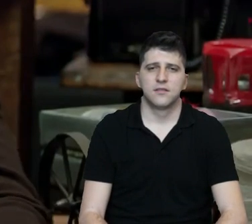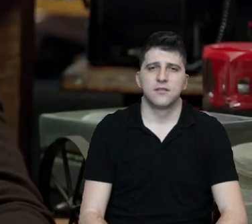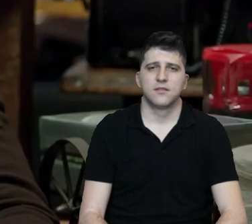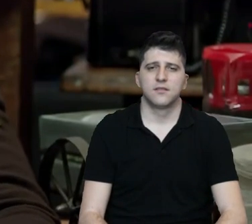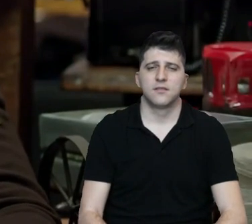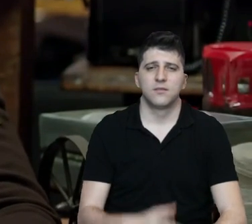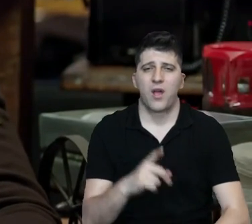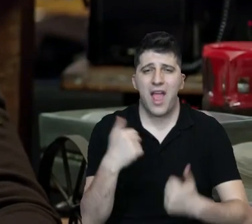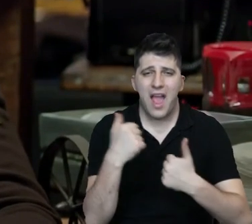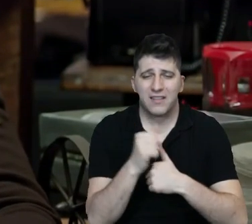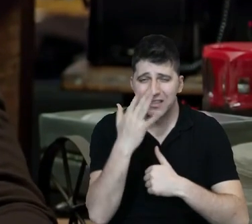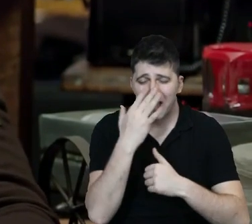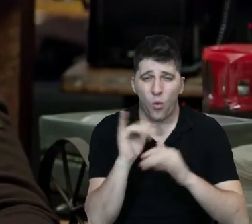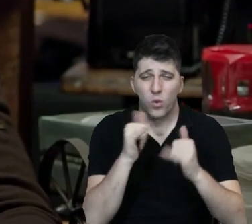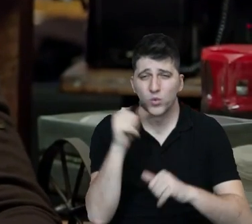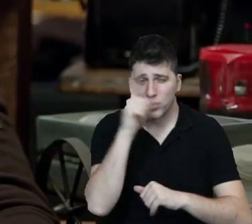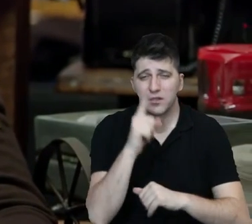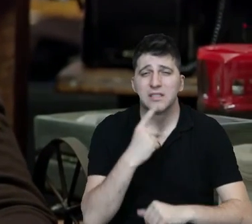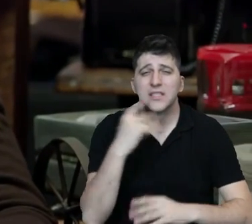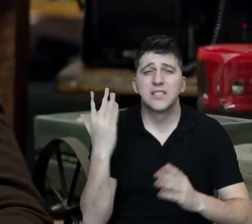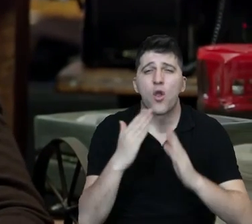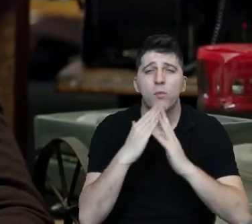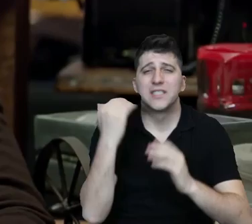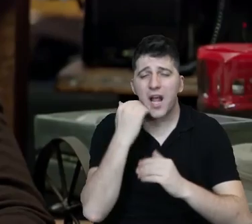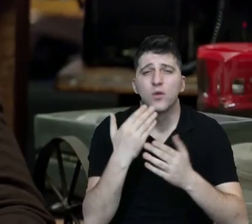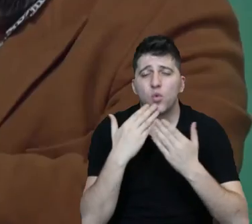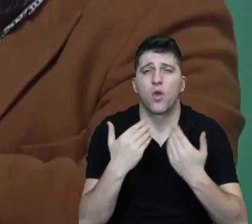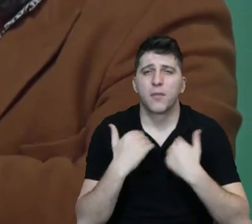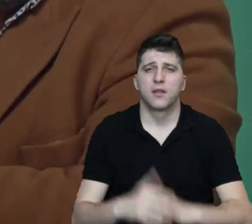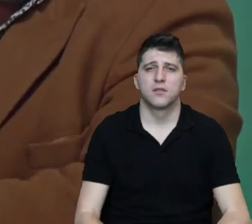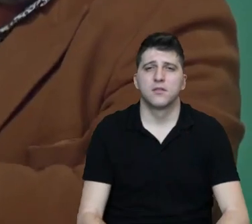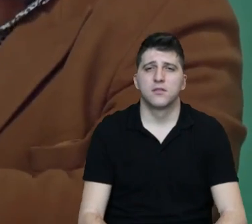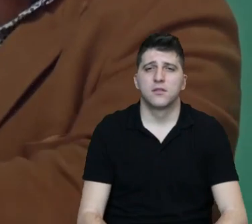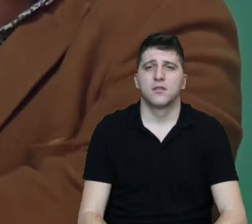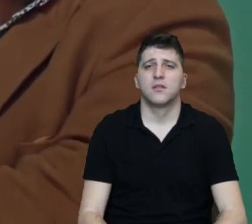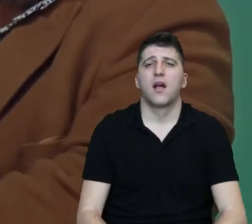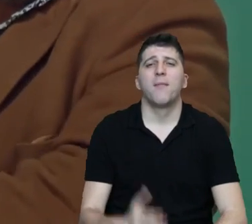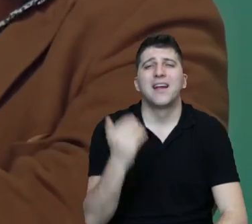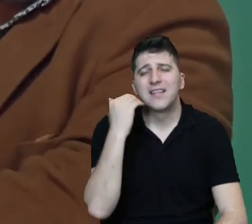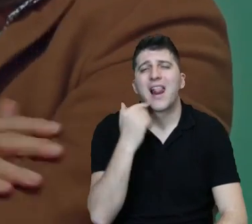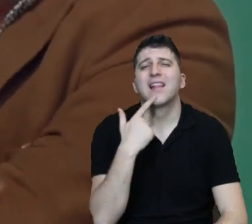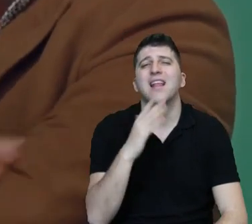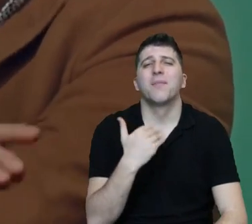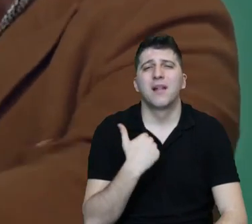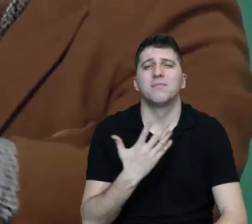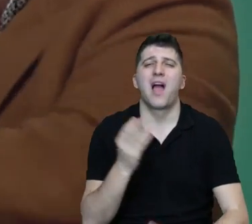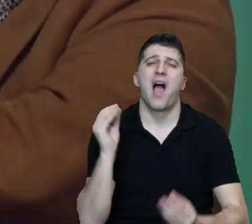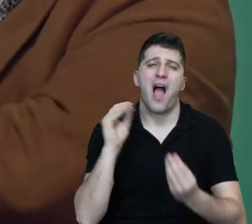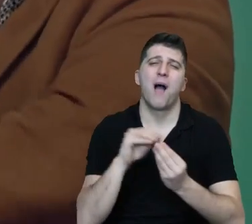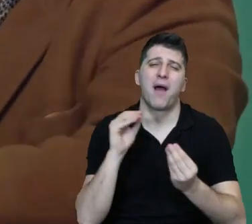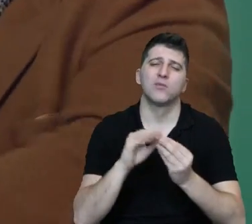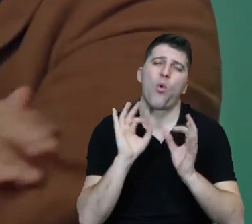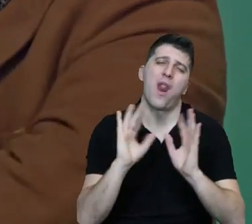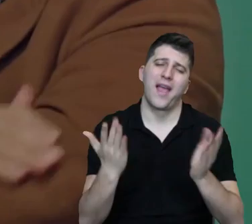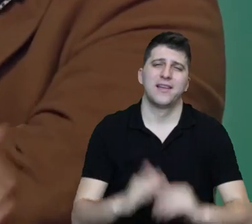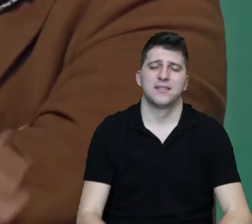Ya şu evlilik oyunu yüzünden kaç yıllık komşularımıza yalan söylüyorum ya. Ama ona yalan demeyelim de abartı sanatı diyelim